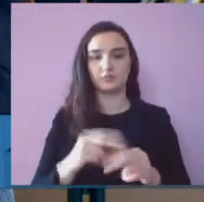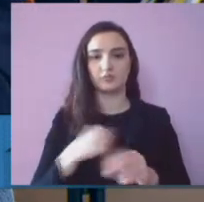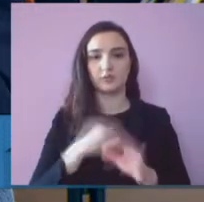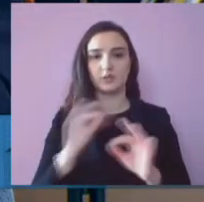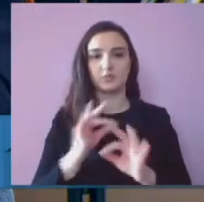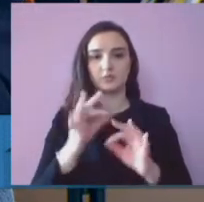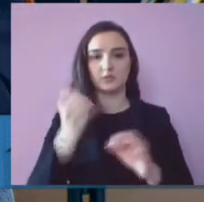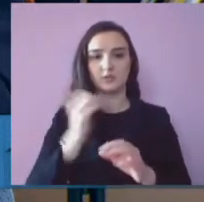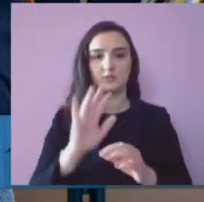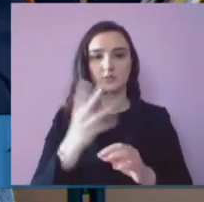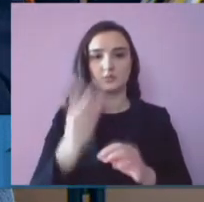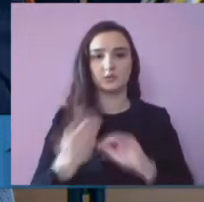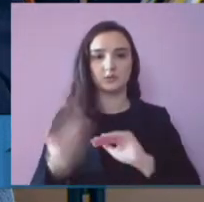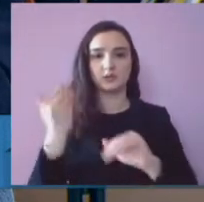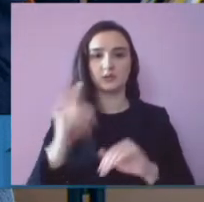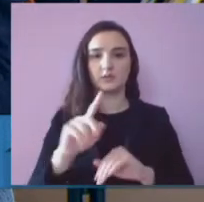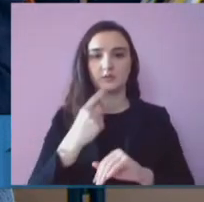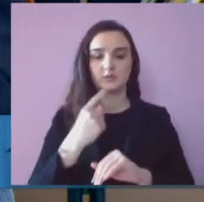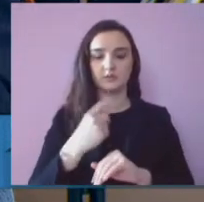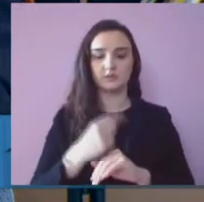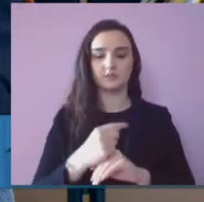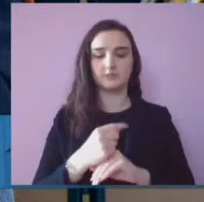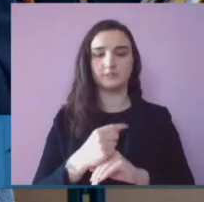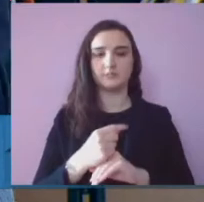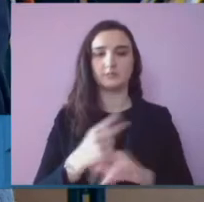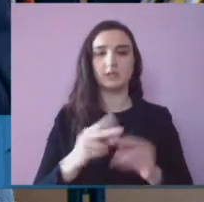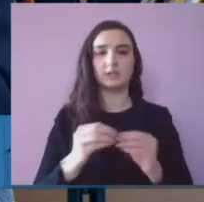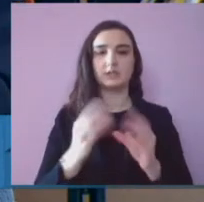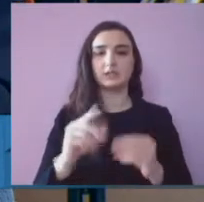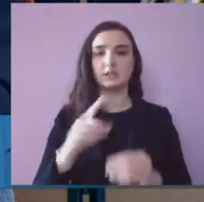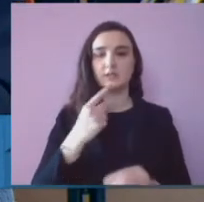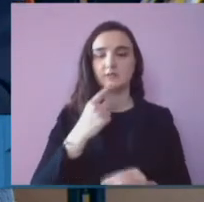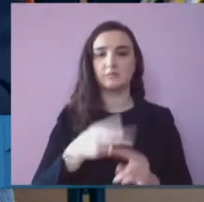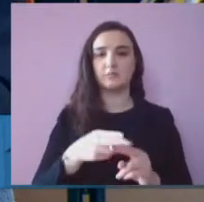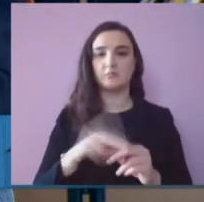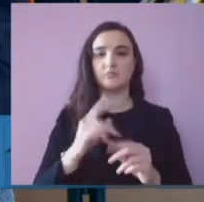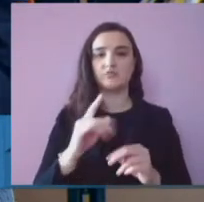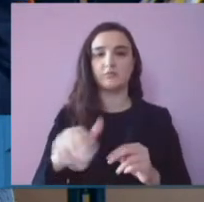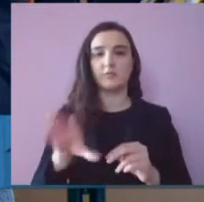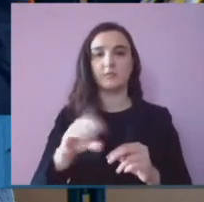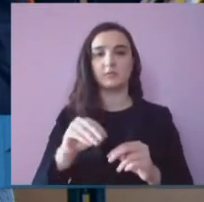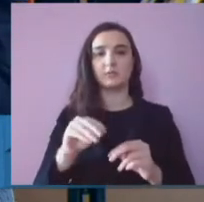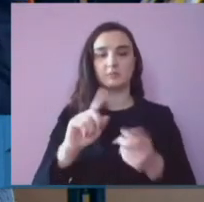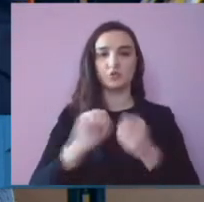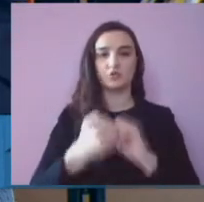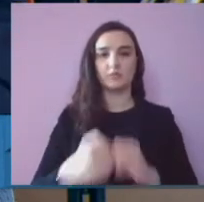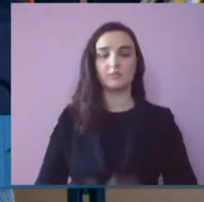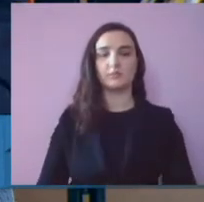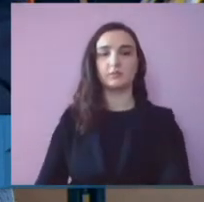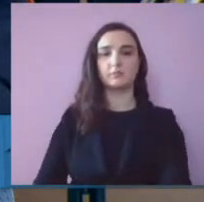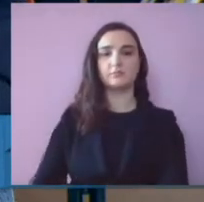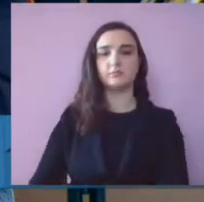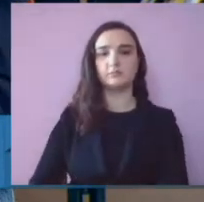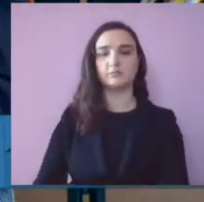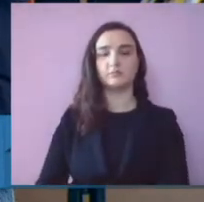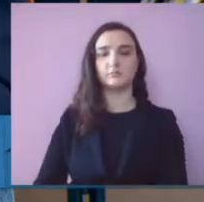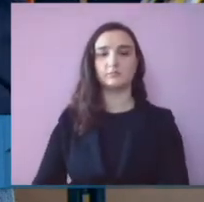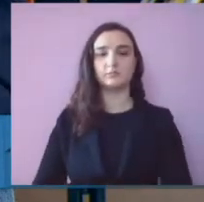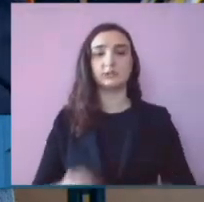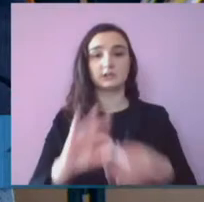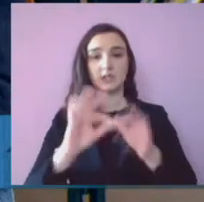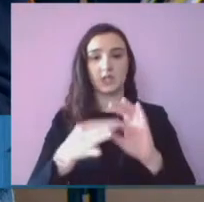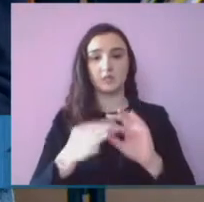5 დღის წინ, რა ვთქვით? 10 დღის წინ, რა ვთქვით? ბავშვები ამას ყველაფერს იმახსოვრებენ თან დეტალებში. შესაბამისად,